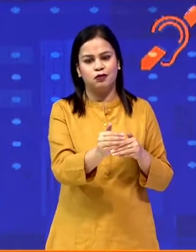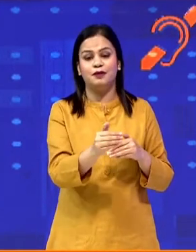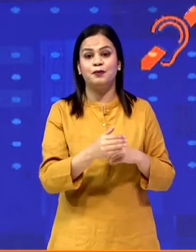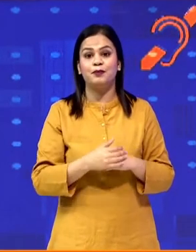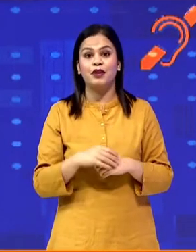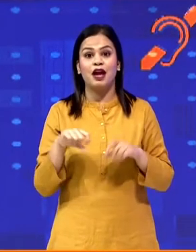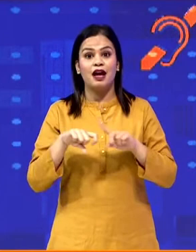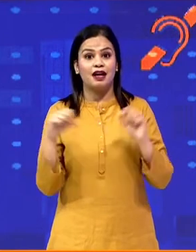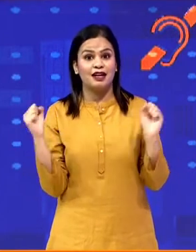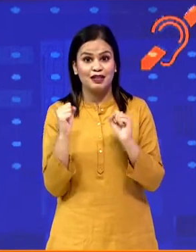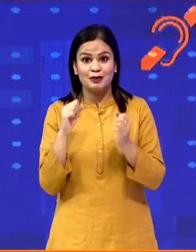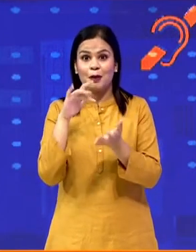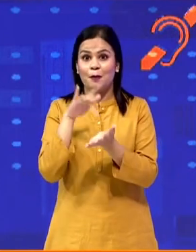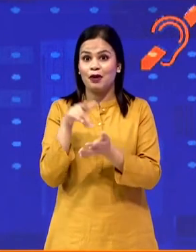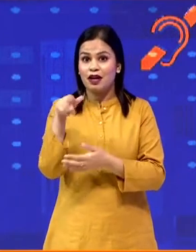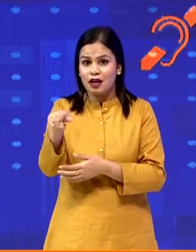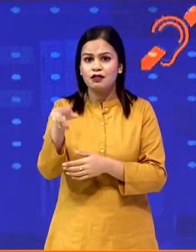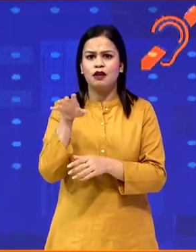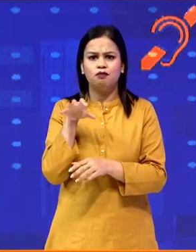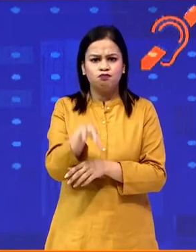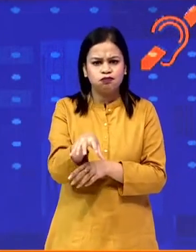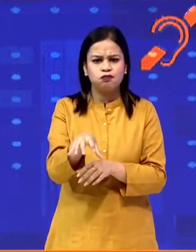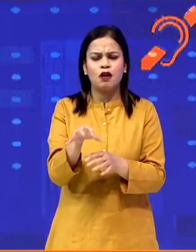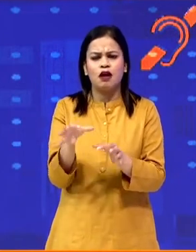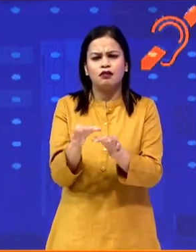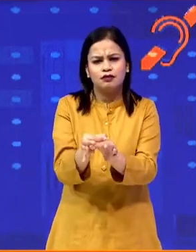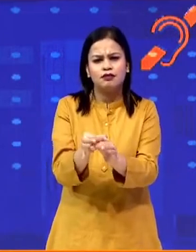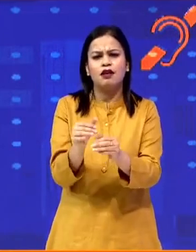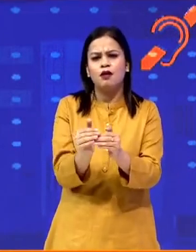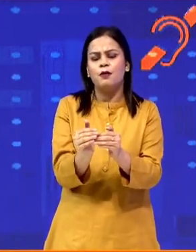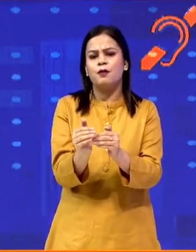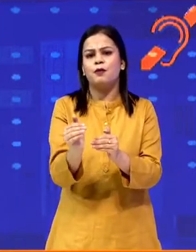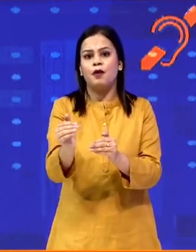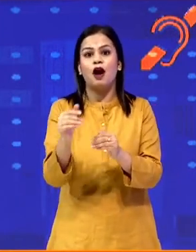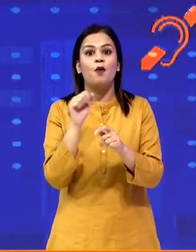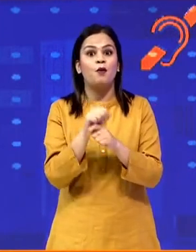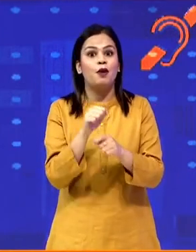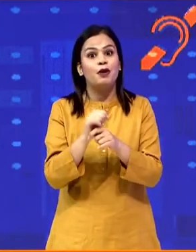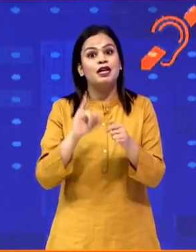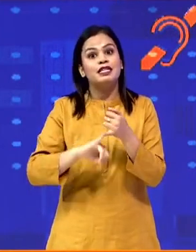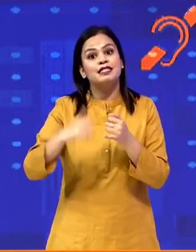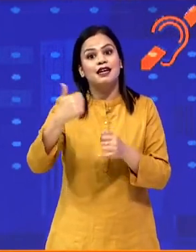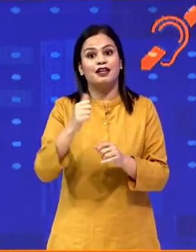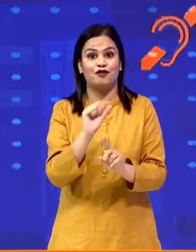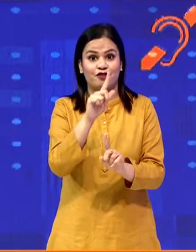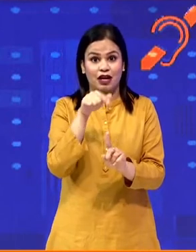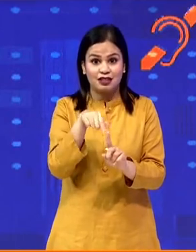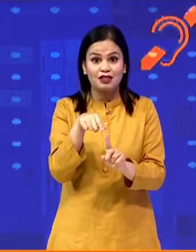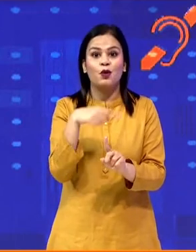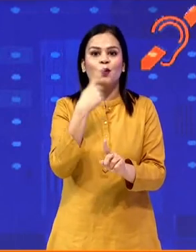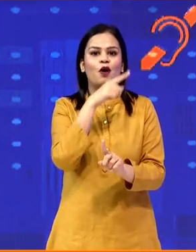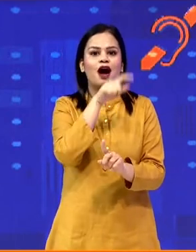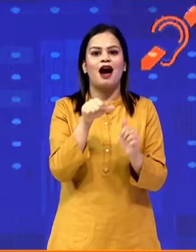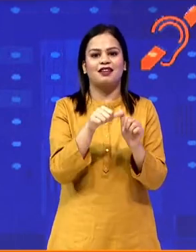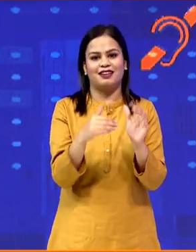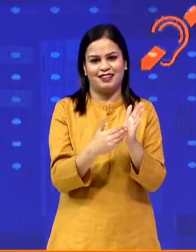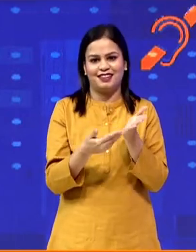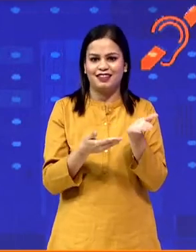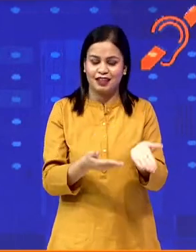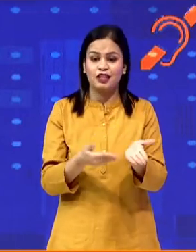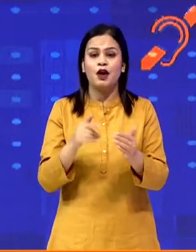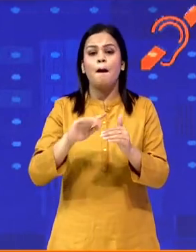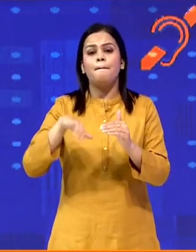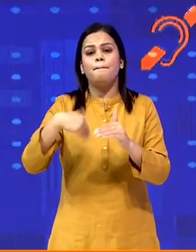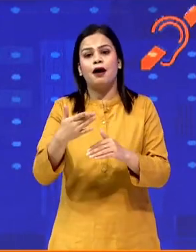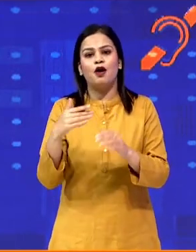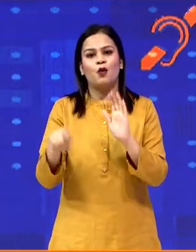कश्मीर में कांग्रेस के ब्लॉक लेवल से ग्रेटरी के रूप में कम शुरू करने वाले गुलाम नबी आजाद कांग्रेस में कई